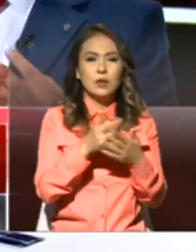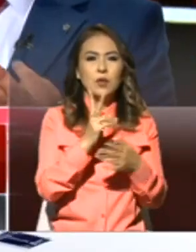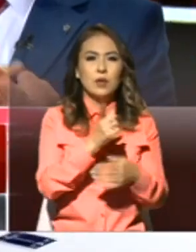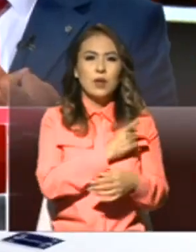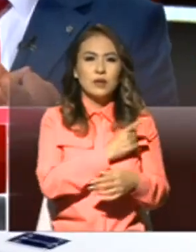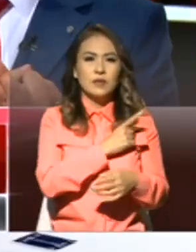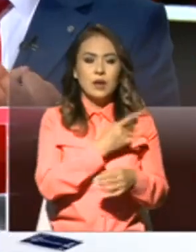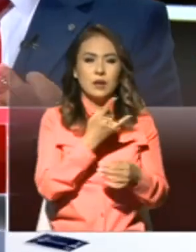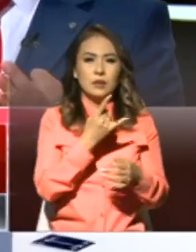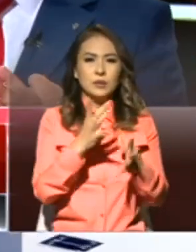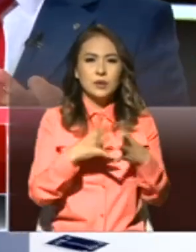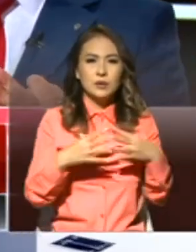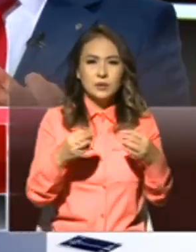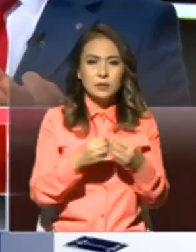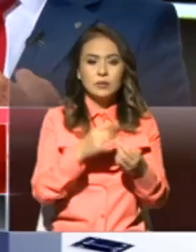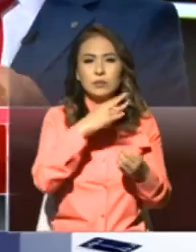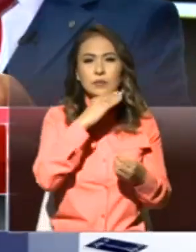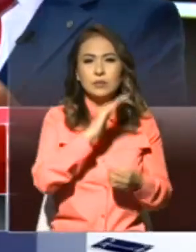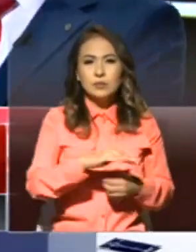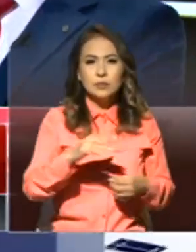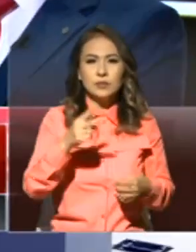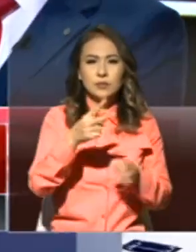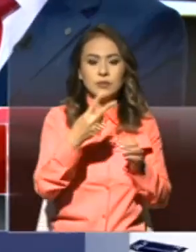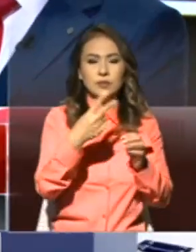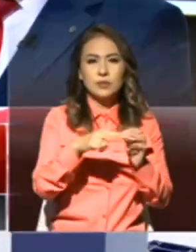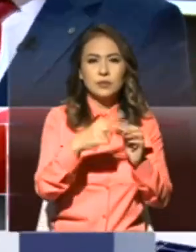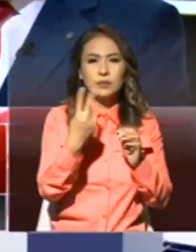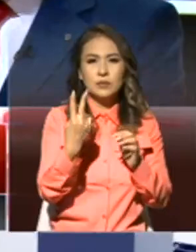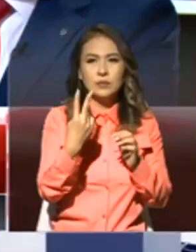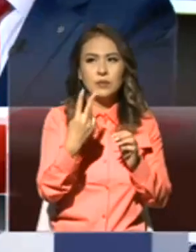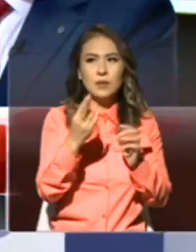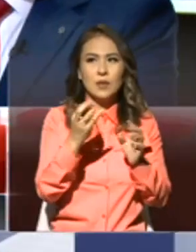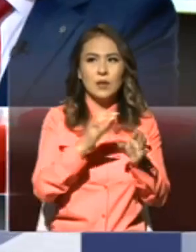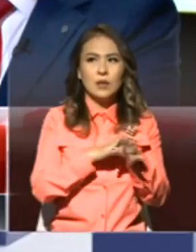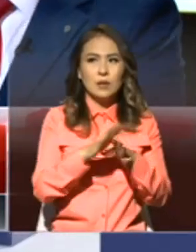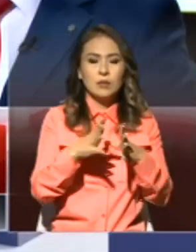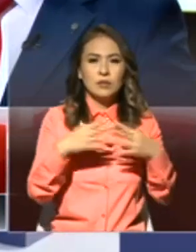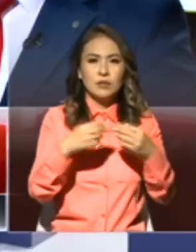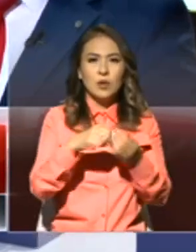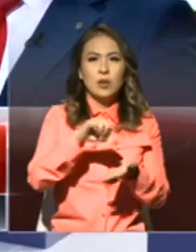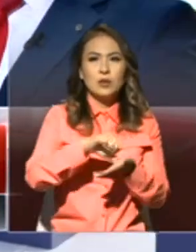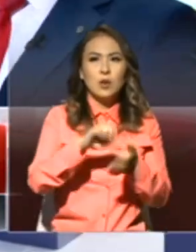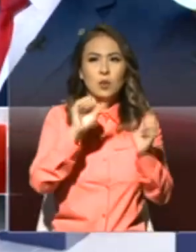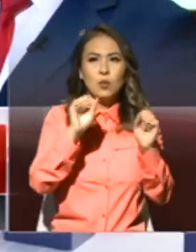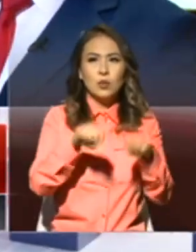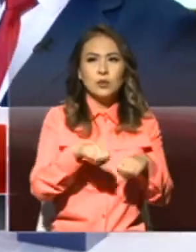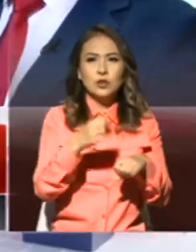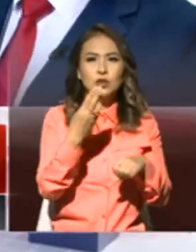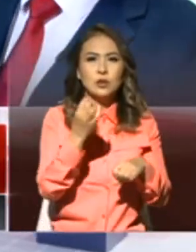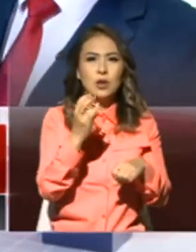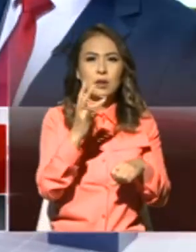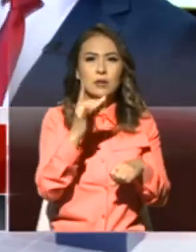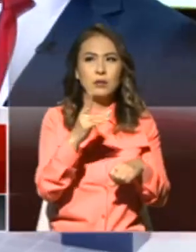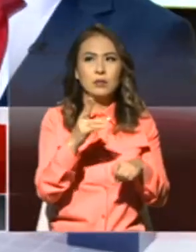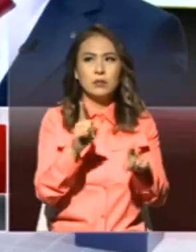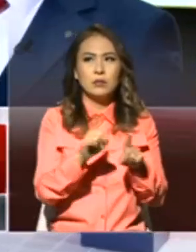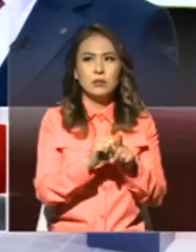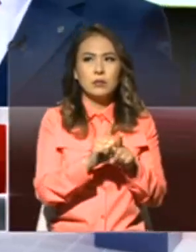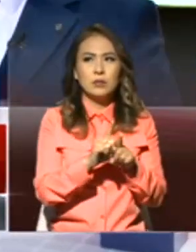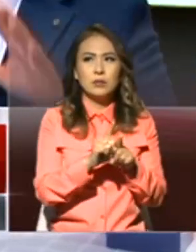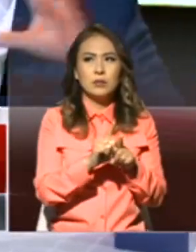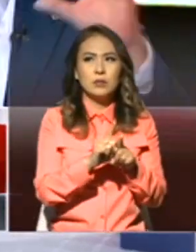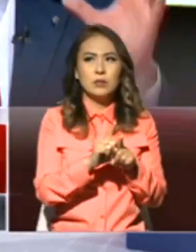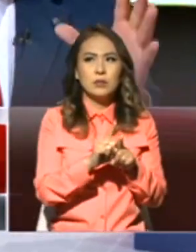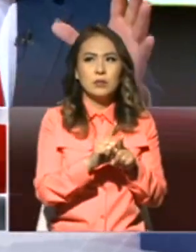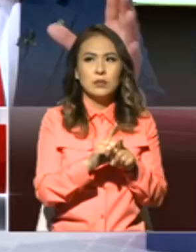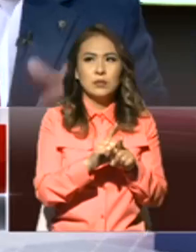отқан, көпбалалы отбасылар, 2022 жылы толық емес отбасылар. Сол кісілер де қатыса алады. Және шаңырақ бағдарламасы болса,